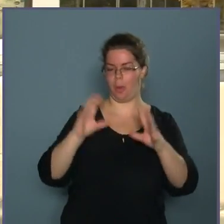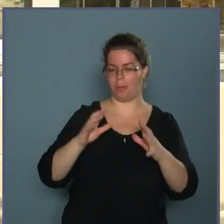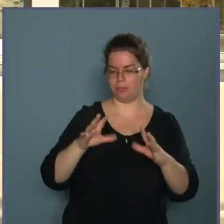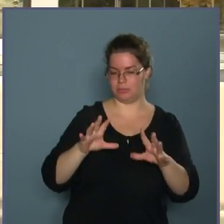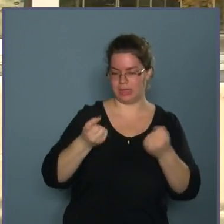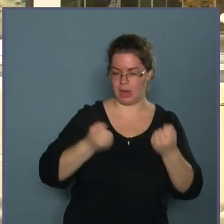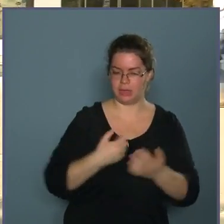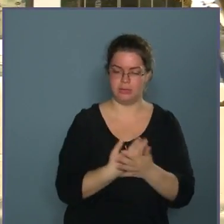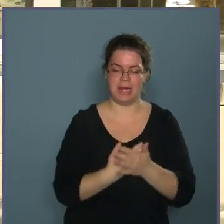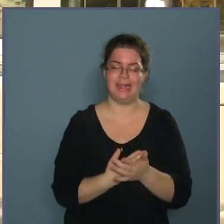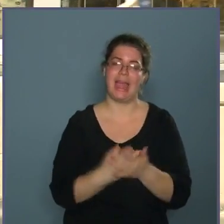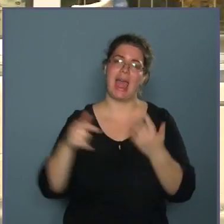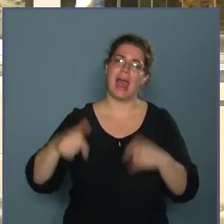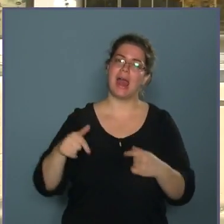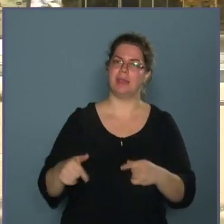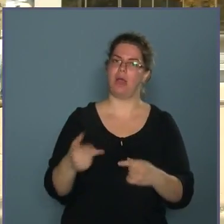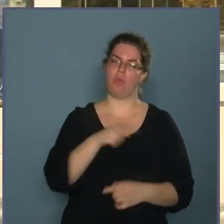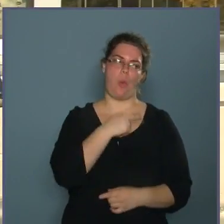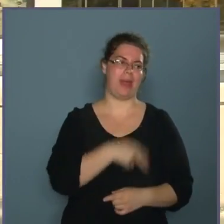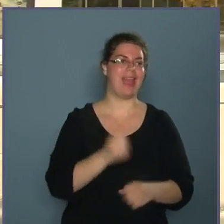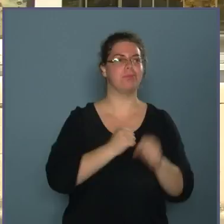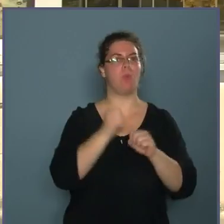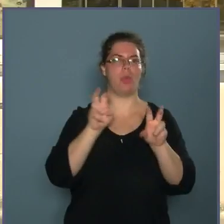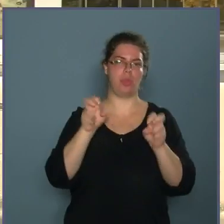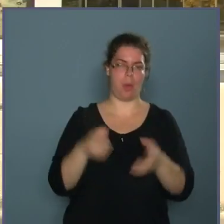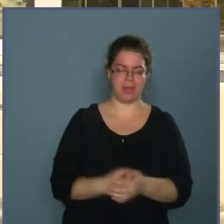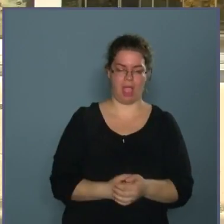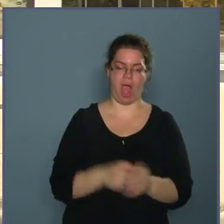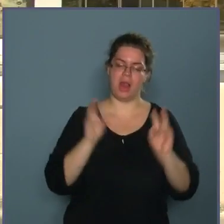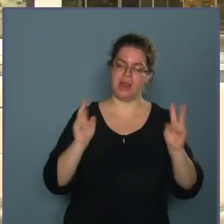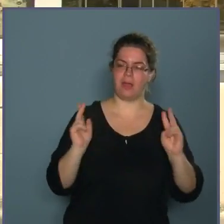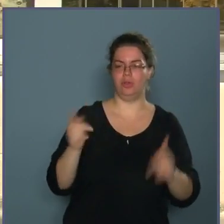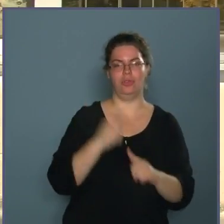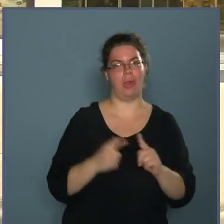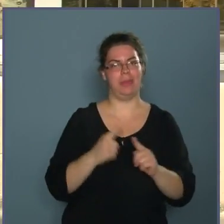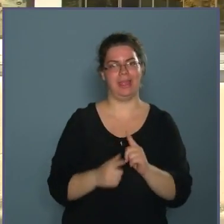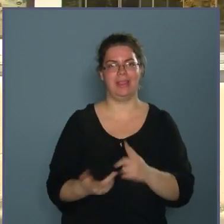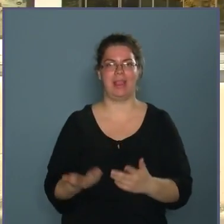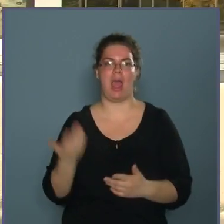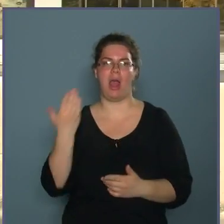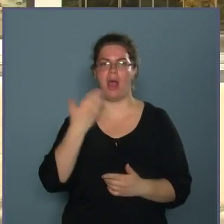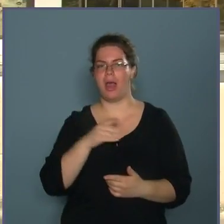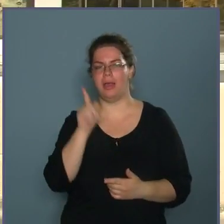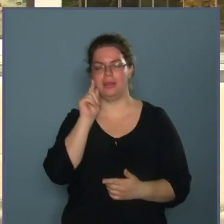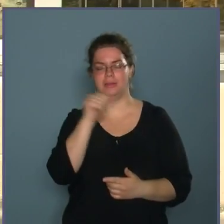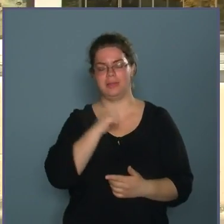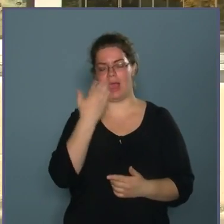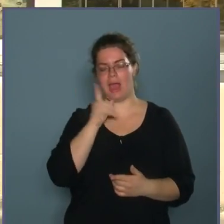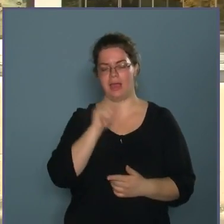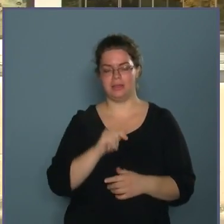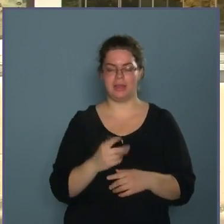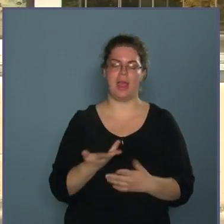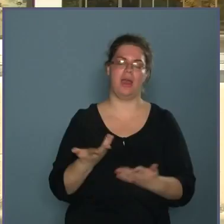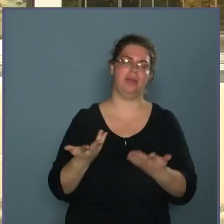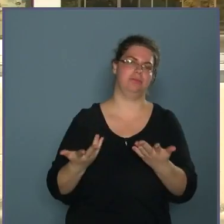kialakításra. Ez a kórház motorja, a legfontosabb része a high-tech eszközök, a műtő, a